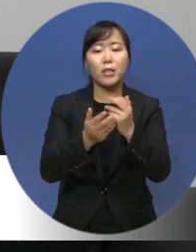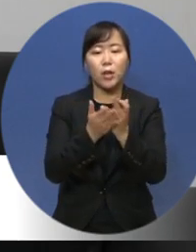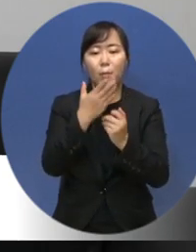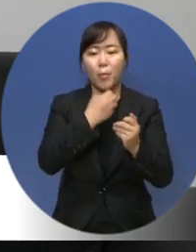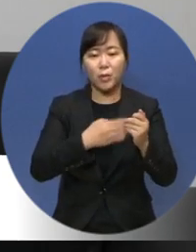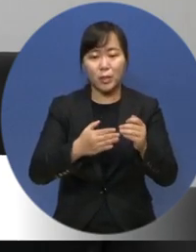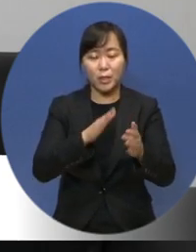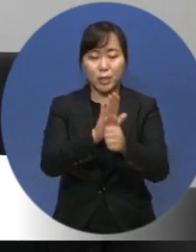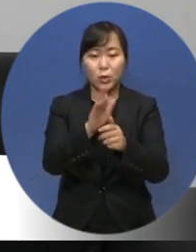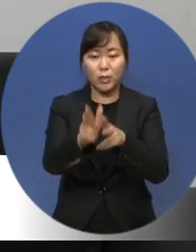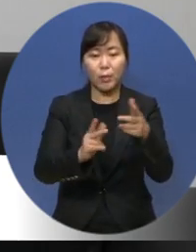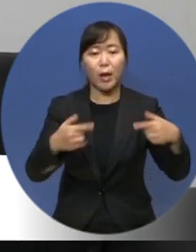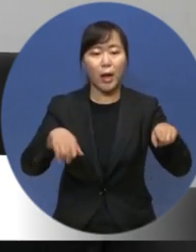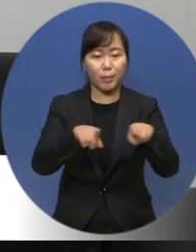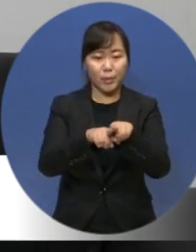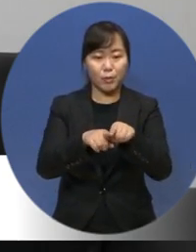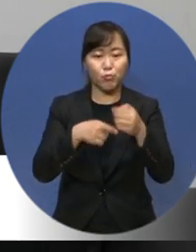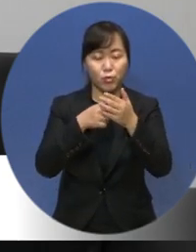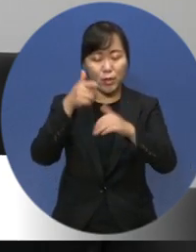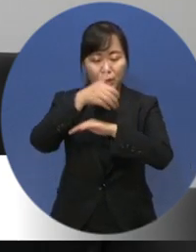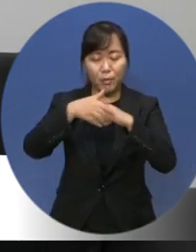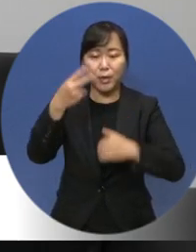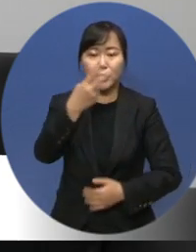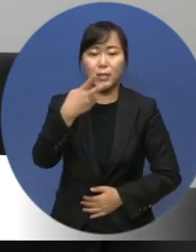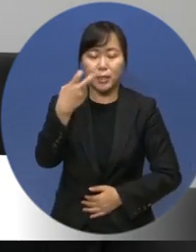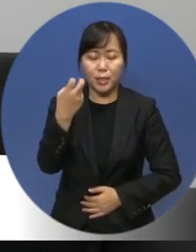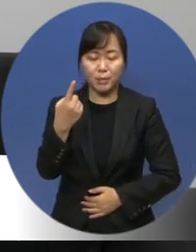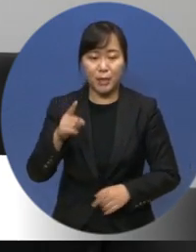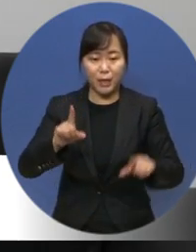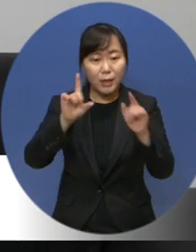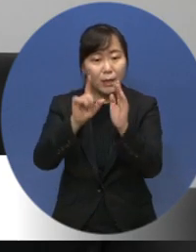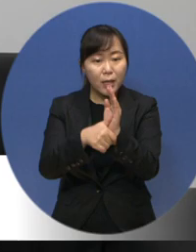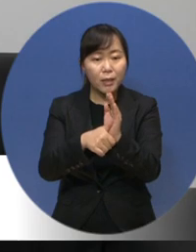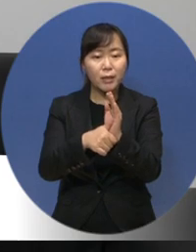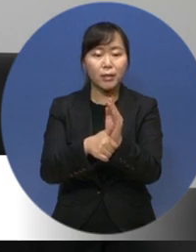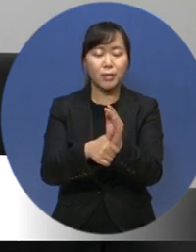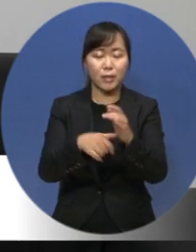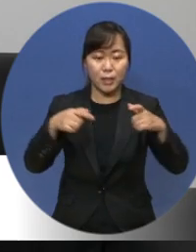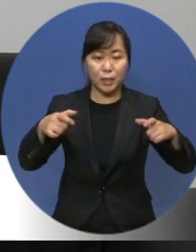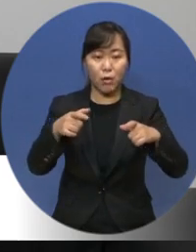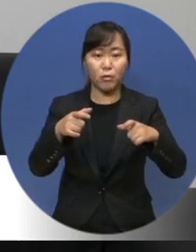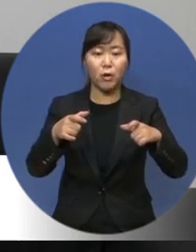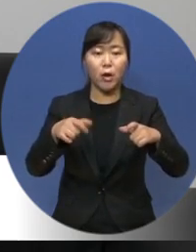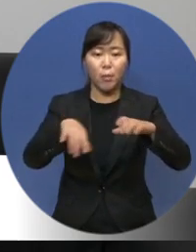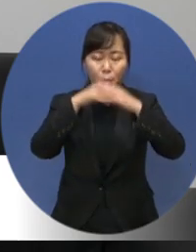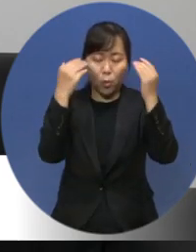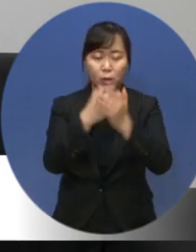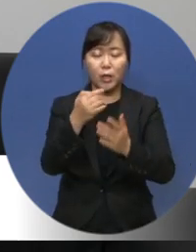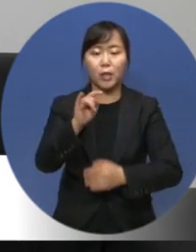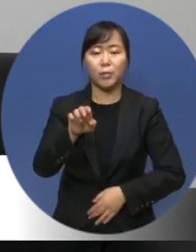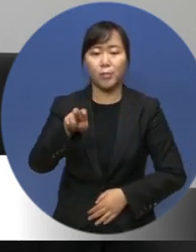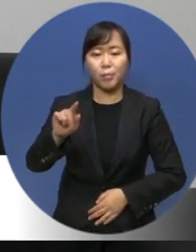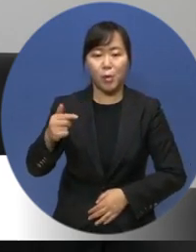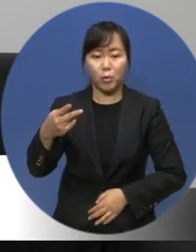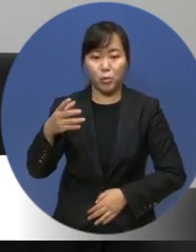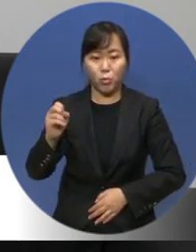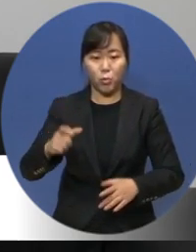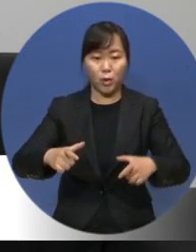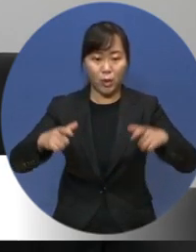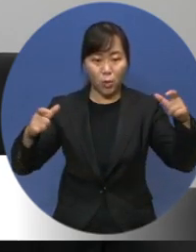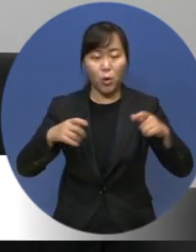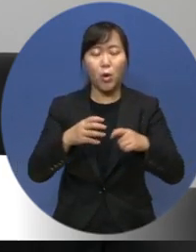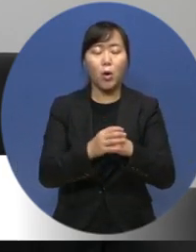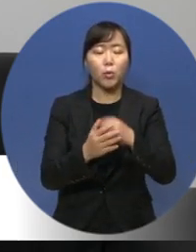추진하도록 하겠습니다 21 년도에는 대상 지역을 전 온 면 동으로 확대하고 대상자는